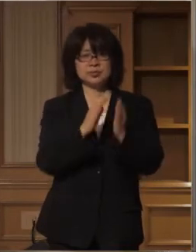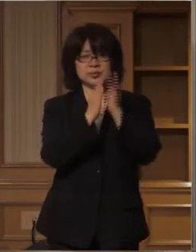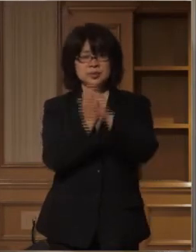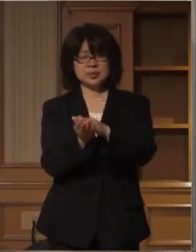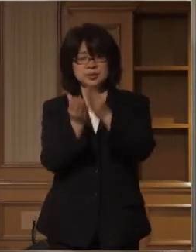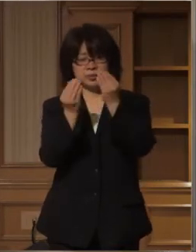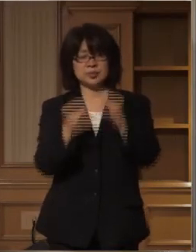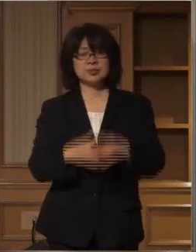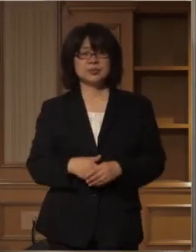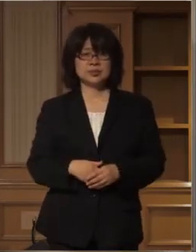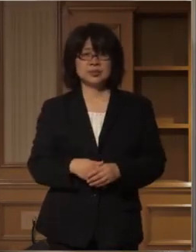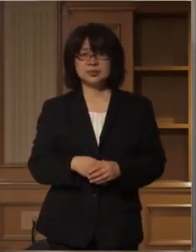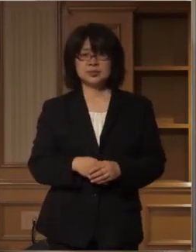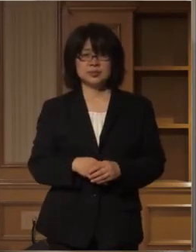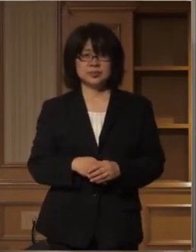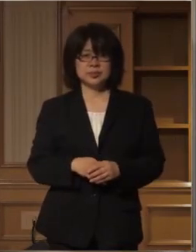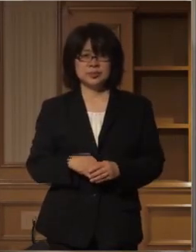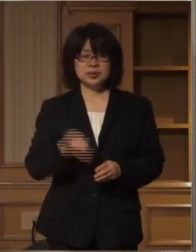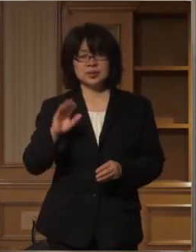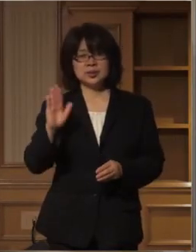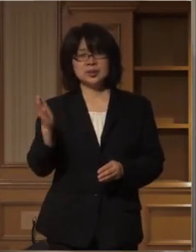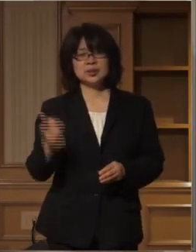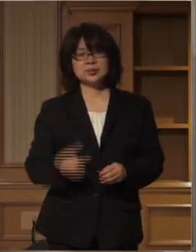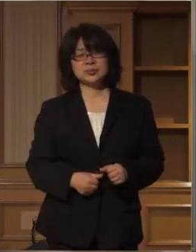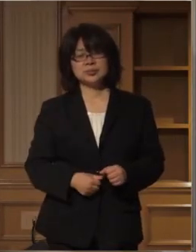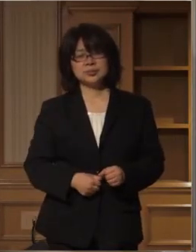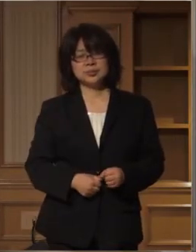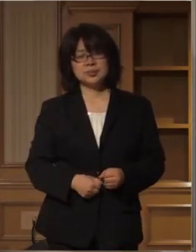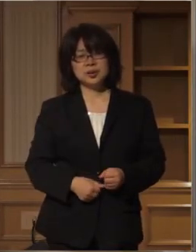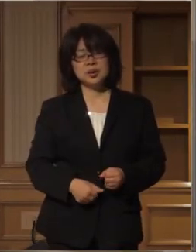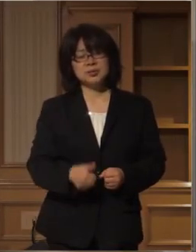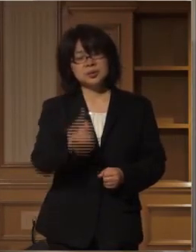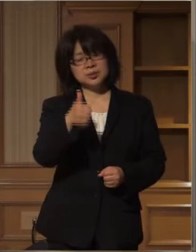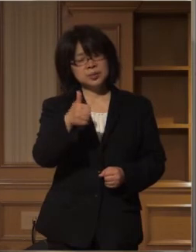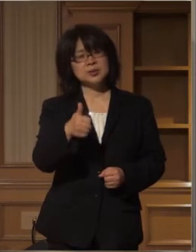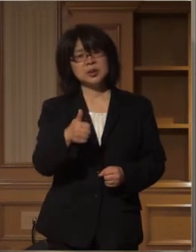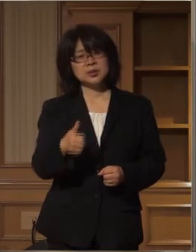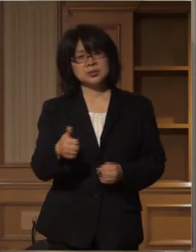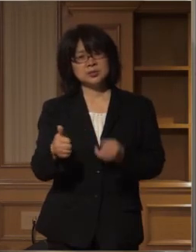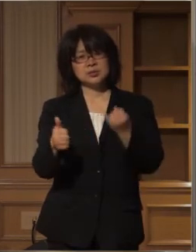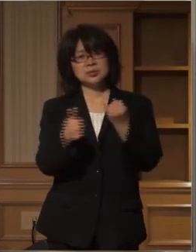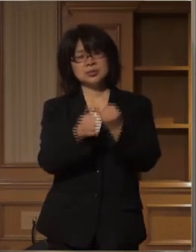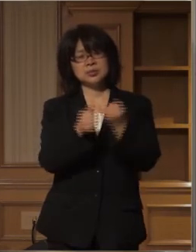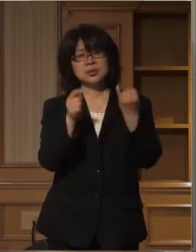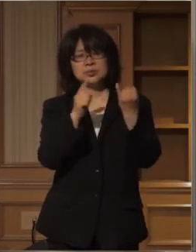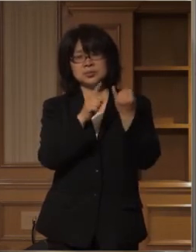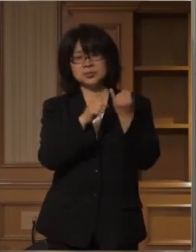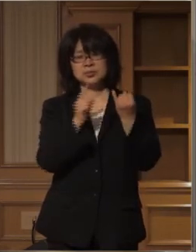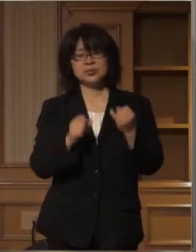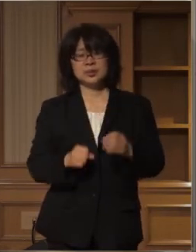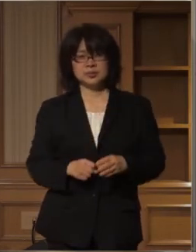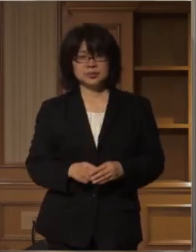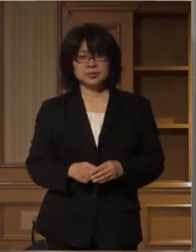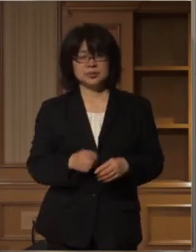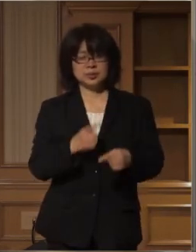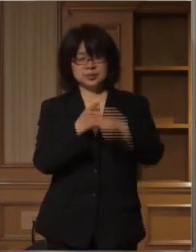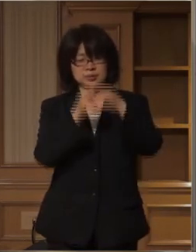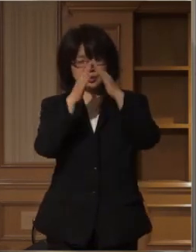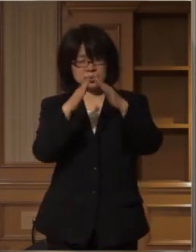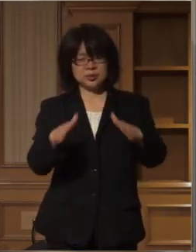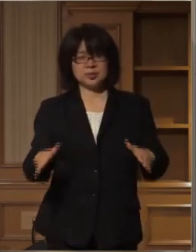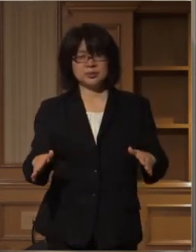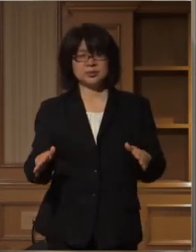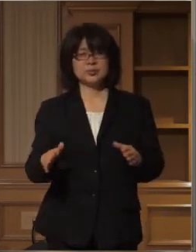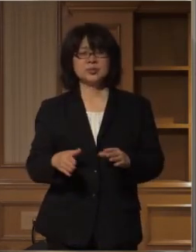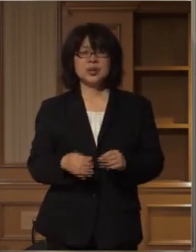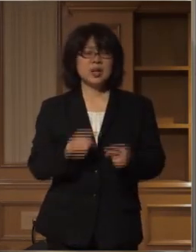がってなかなか教会に来なかったけれども、祈っている中でどんどん人が増えてきて、どうなったかっていうと、その殉教で焼き討ち